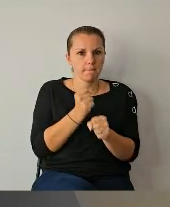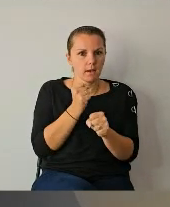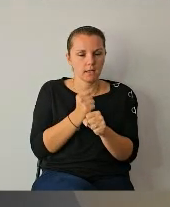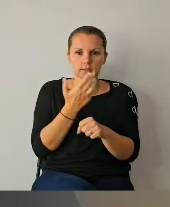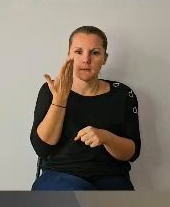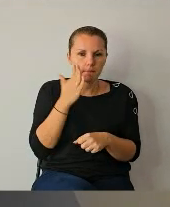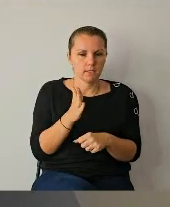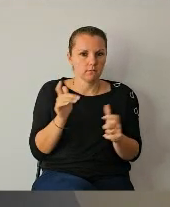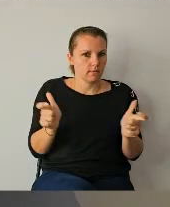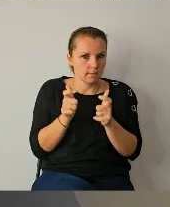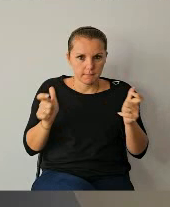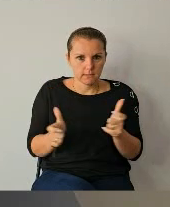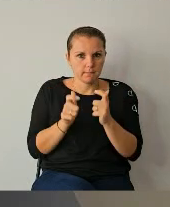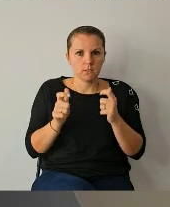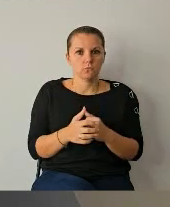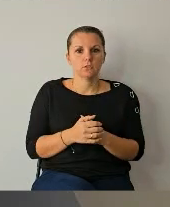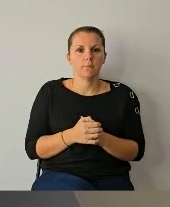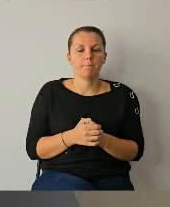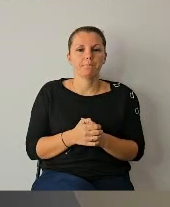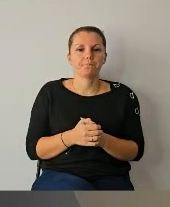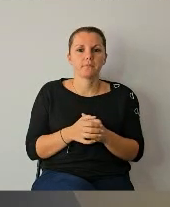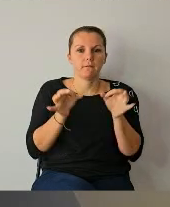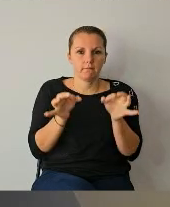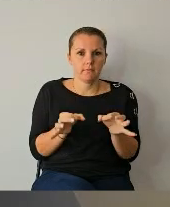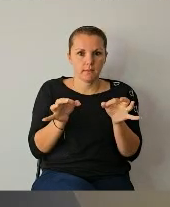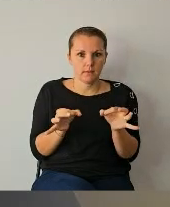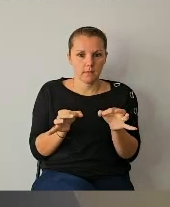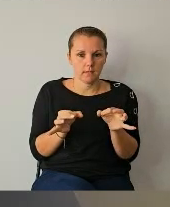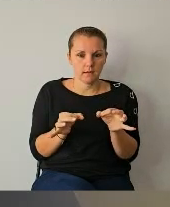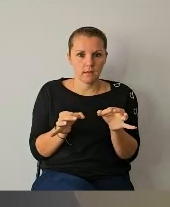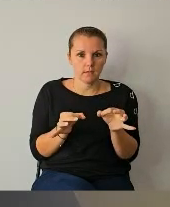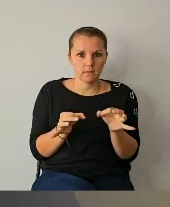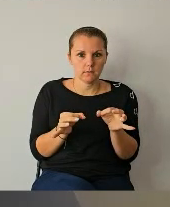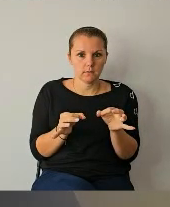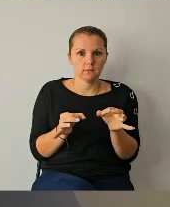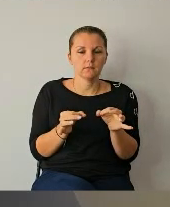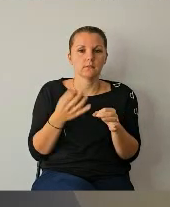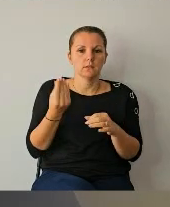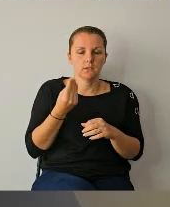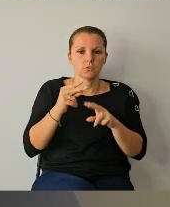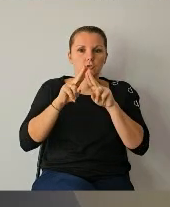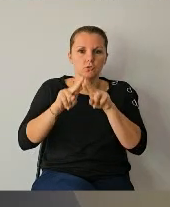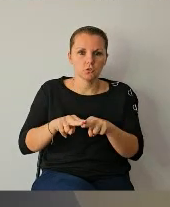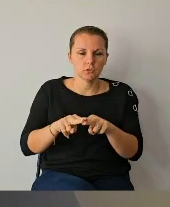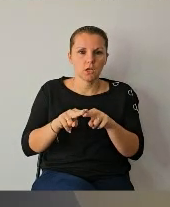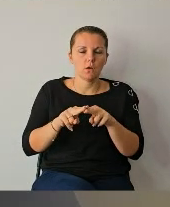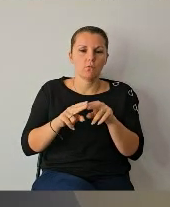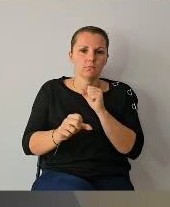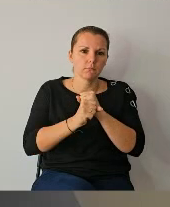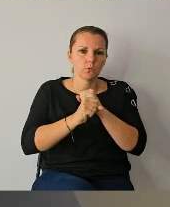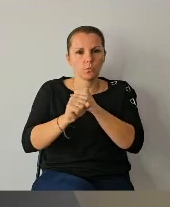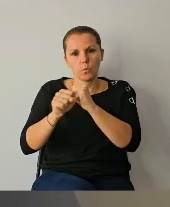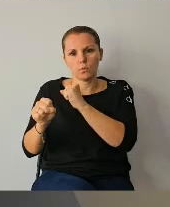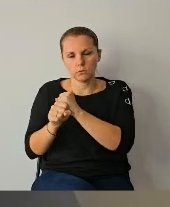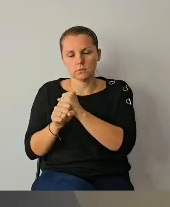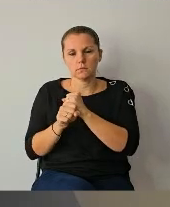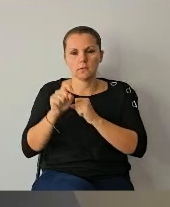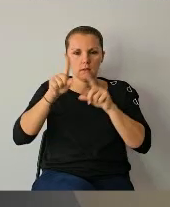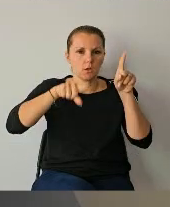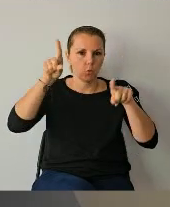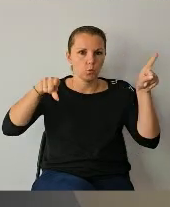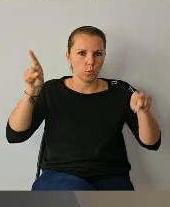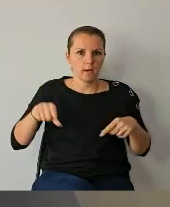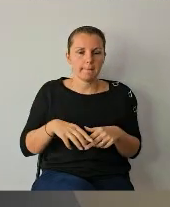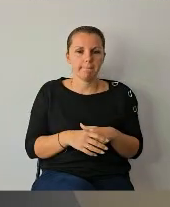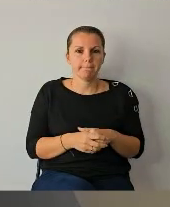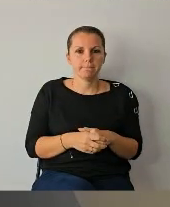niebezpieczne. W tej chwili pozostało tam jeszcze do uzbrojenia, zależy na której tej przepompowni, o